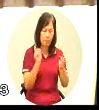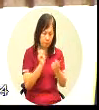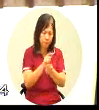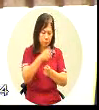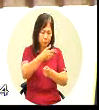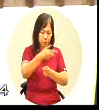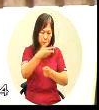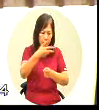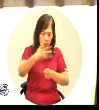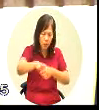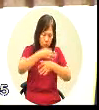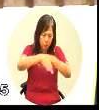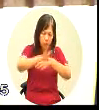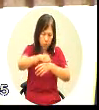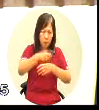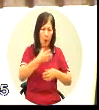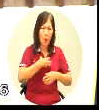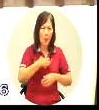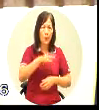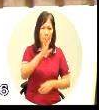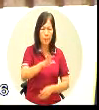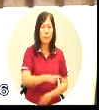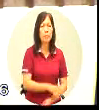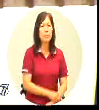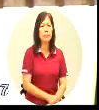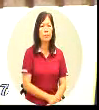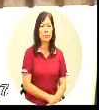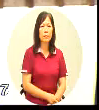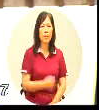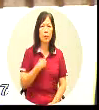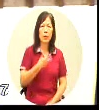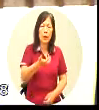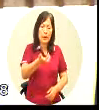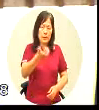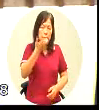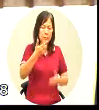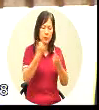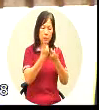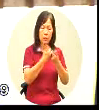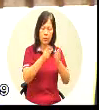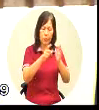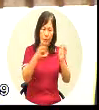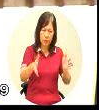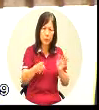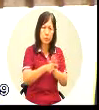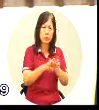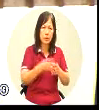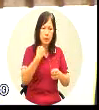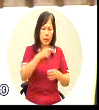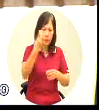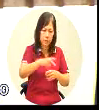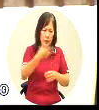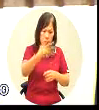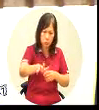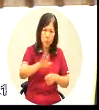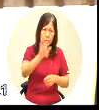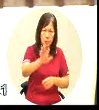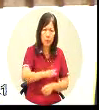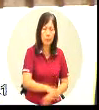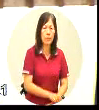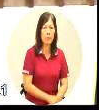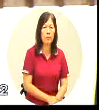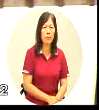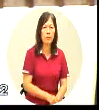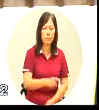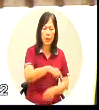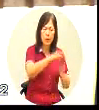水的危机。那我在上上个会期，也就是第一个会期有提到再生水，那当然市府这边有